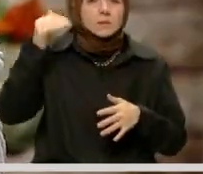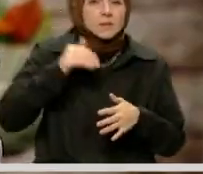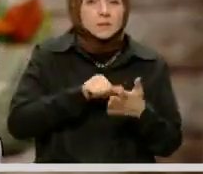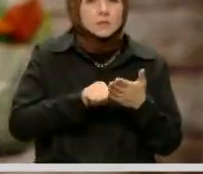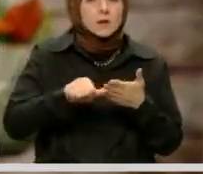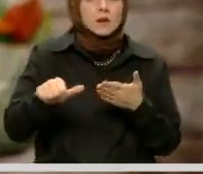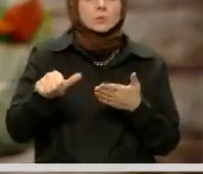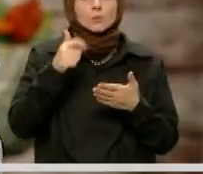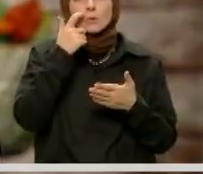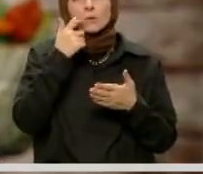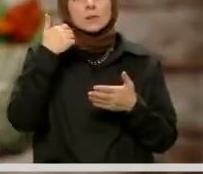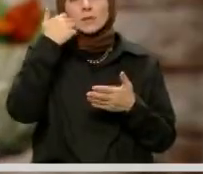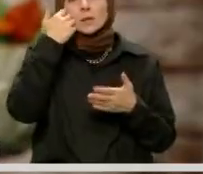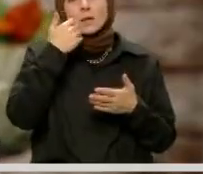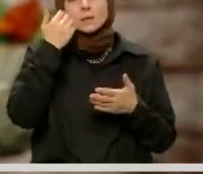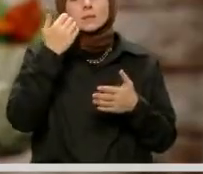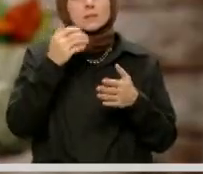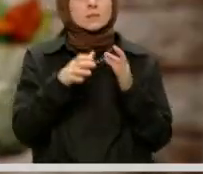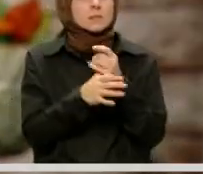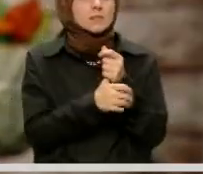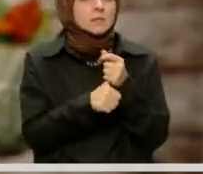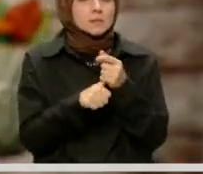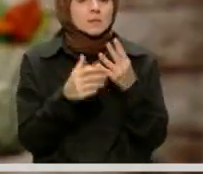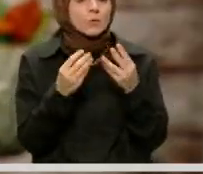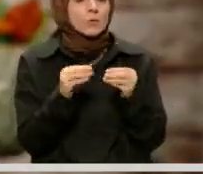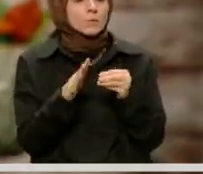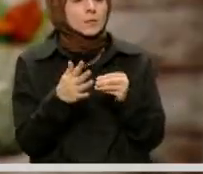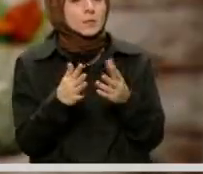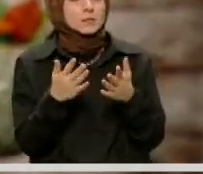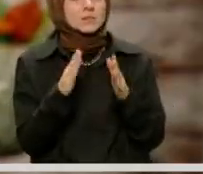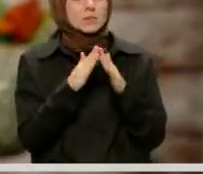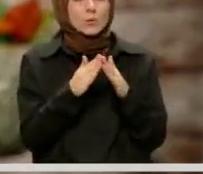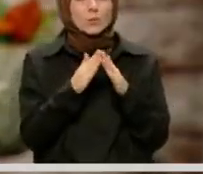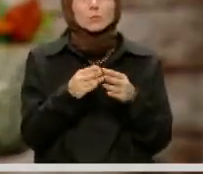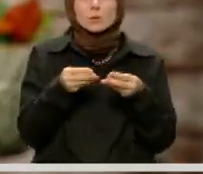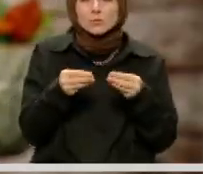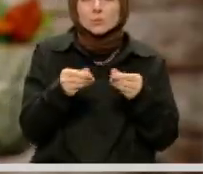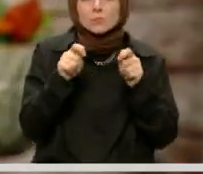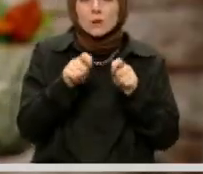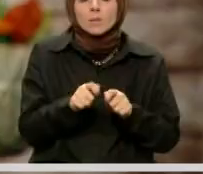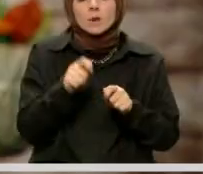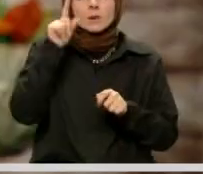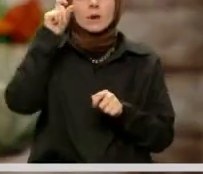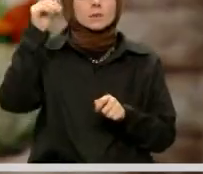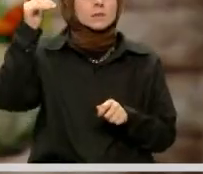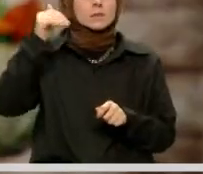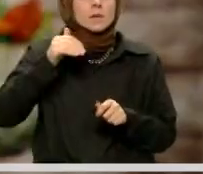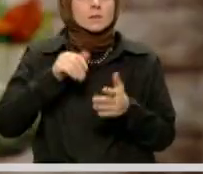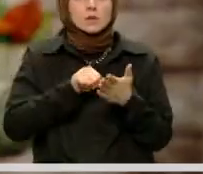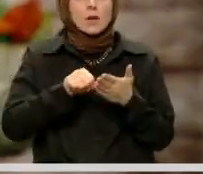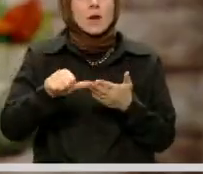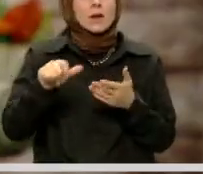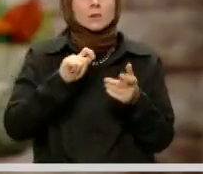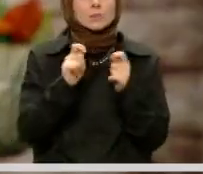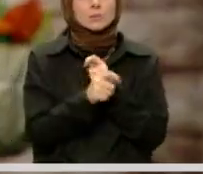türlü yalandır, hırsızlıktır. Komşuya eziyet etmektir. Aklınıza gelebilecek her türlü şeye de